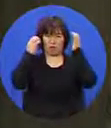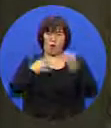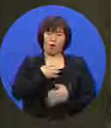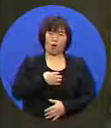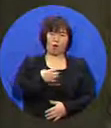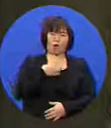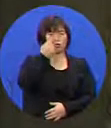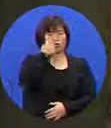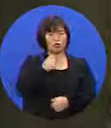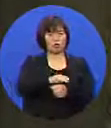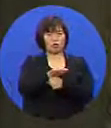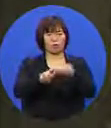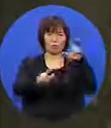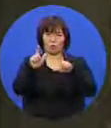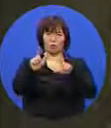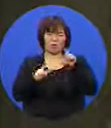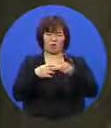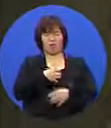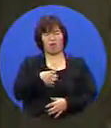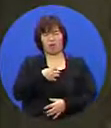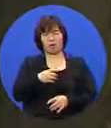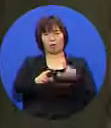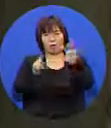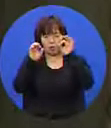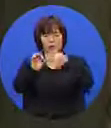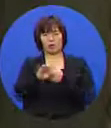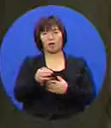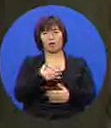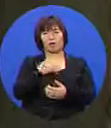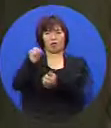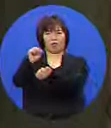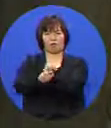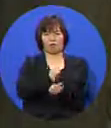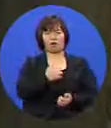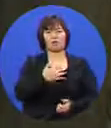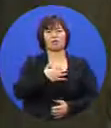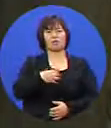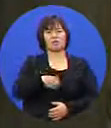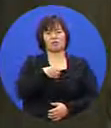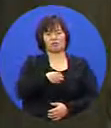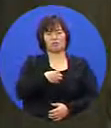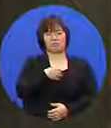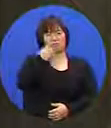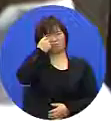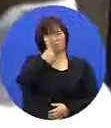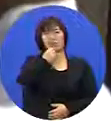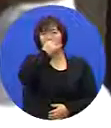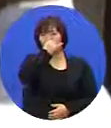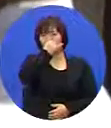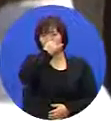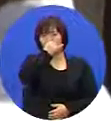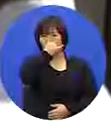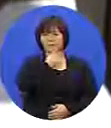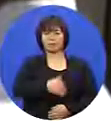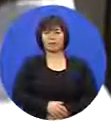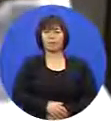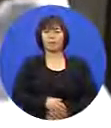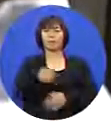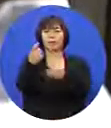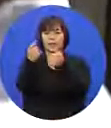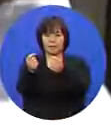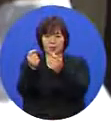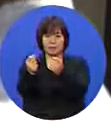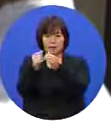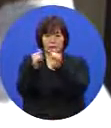괴로워하고 슬퍼하는 것을 보면은 제 자신도 괴롭고 슬퍼집니다. 그런